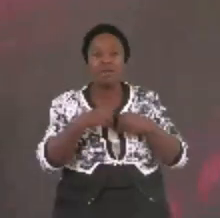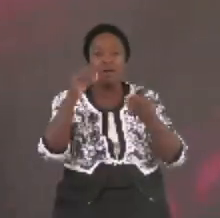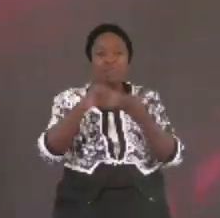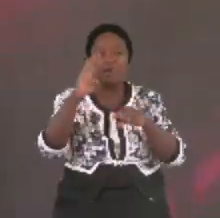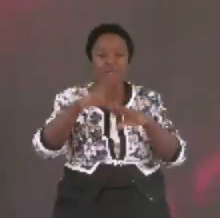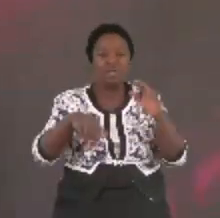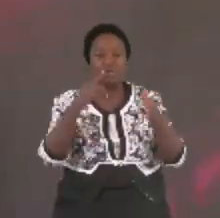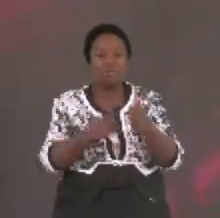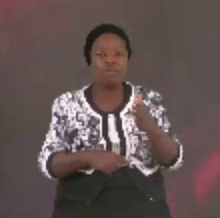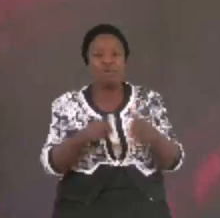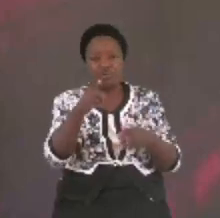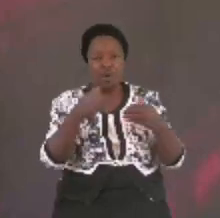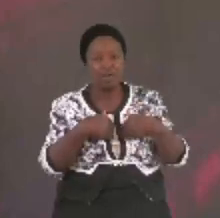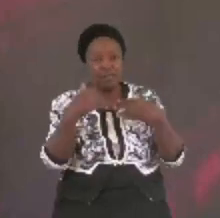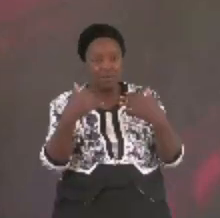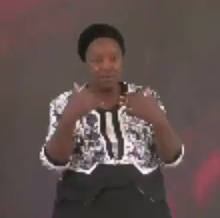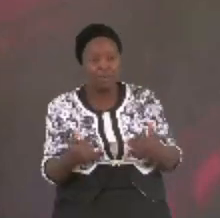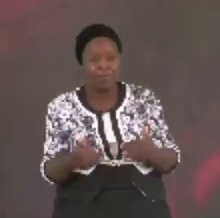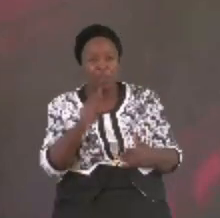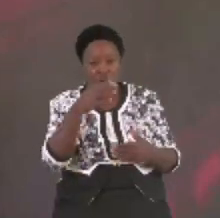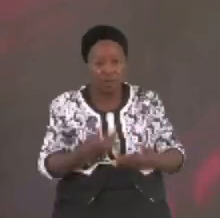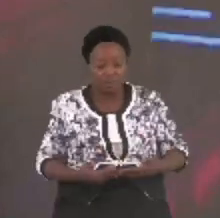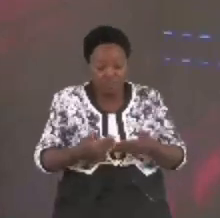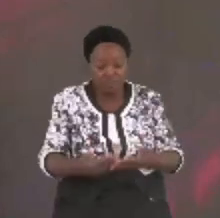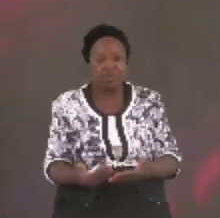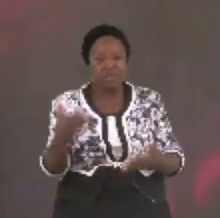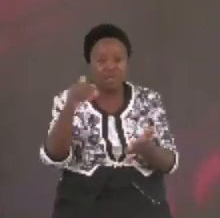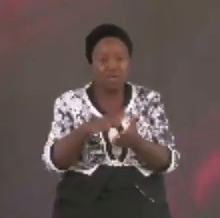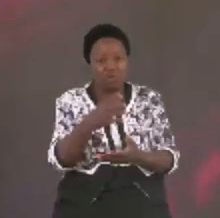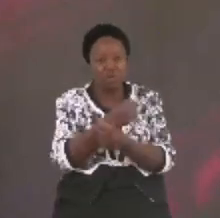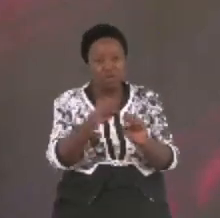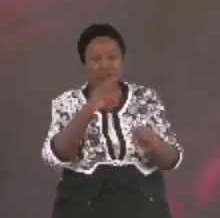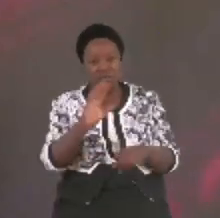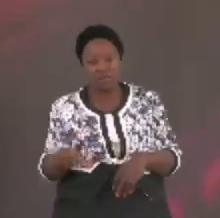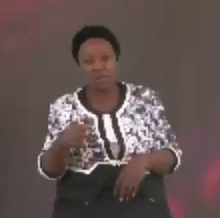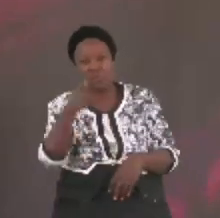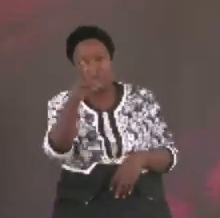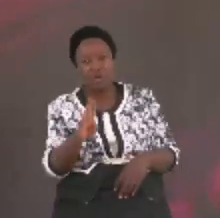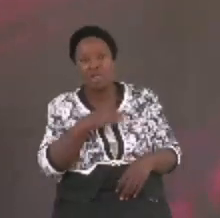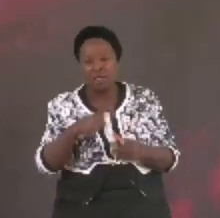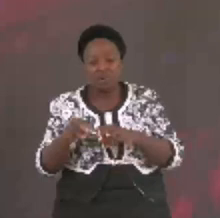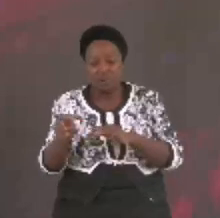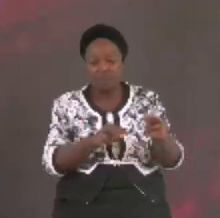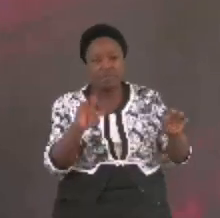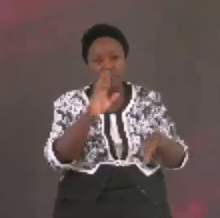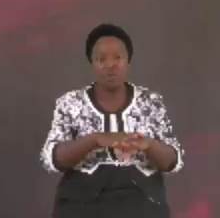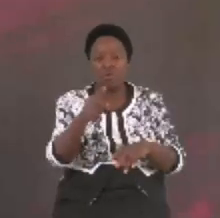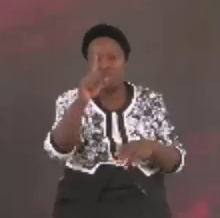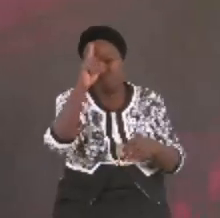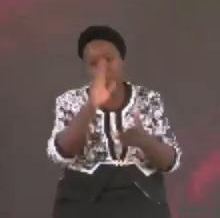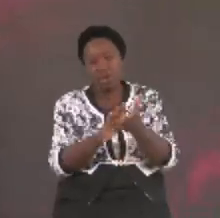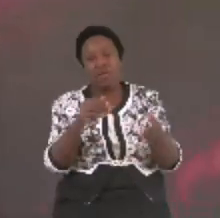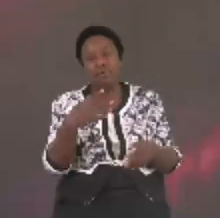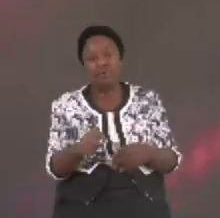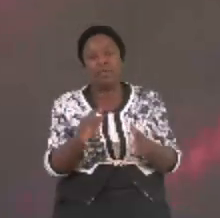que toi tu as maintenant? Tu es né de nouveau. Tu es sauvé. Tu es enfant de Dieu. Et tu avances. Tu crois à